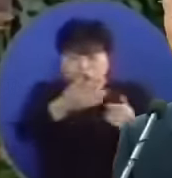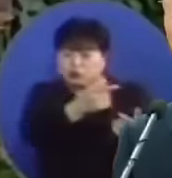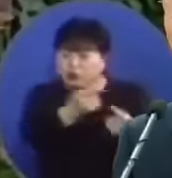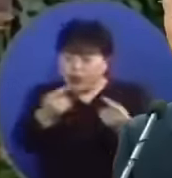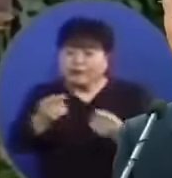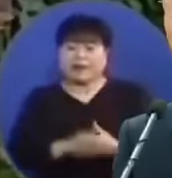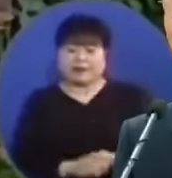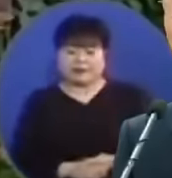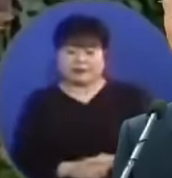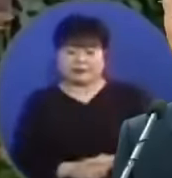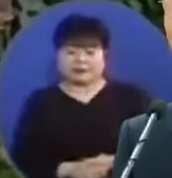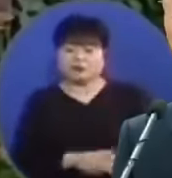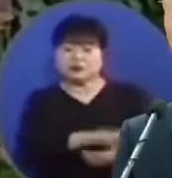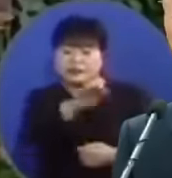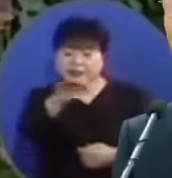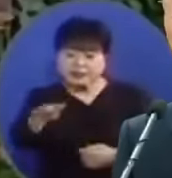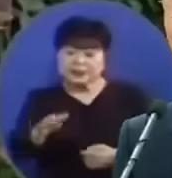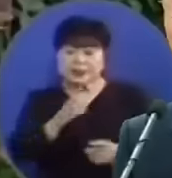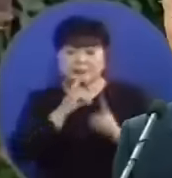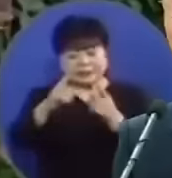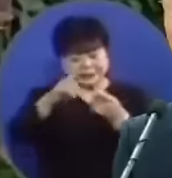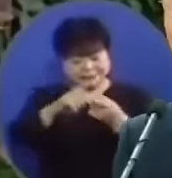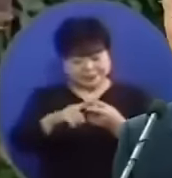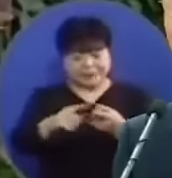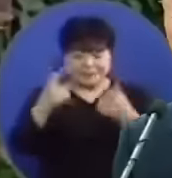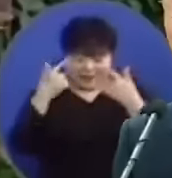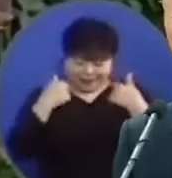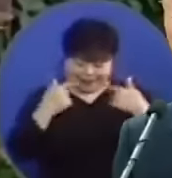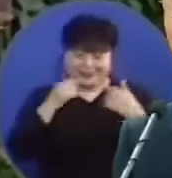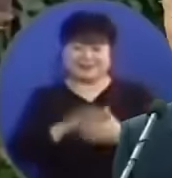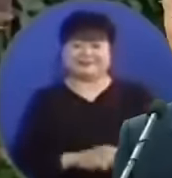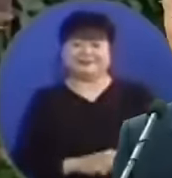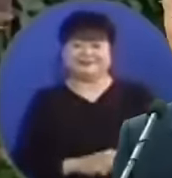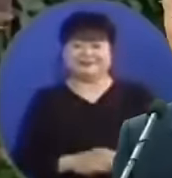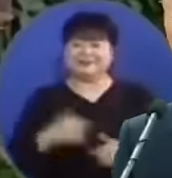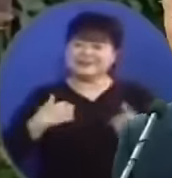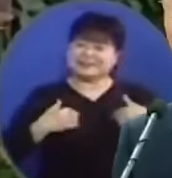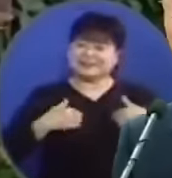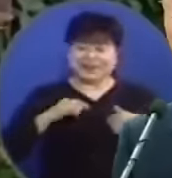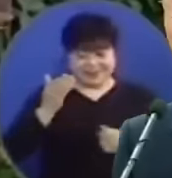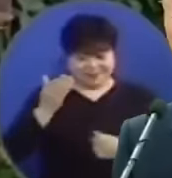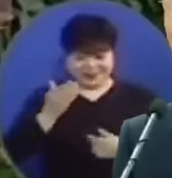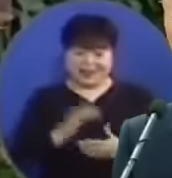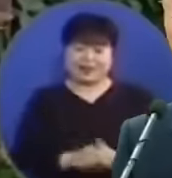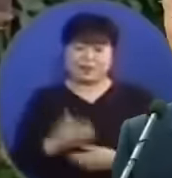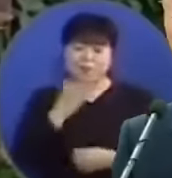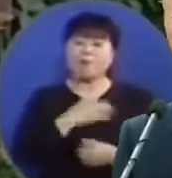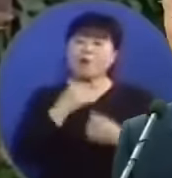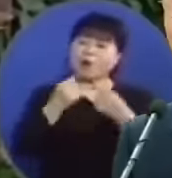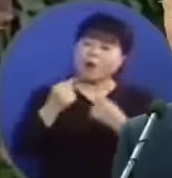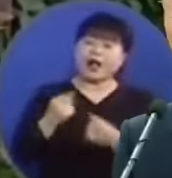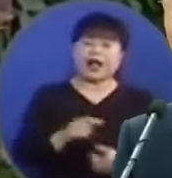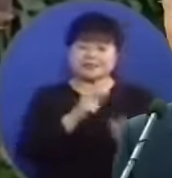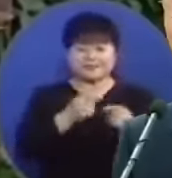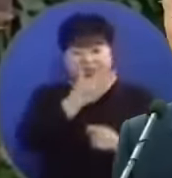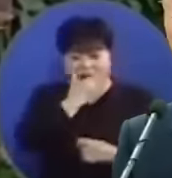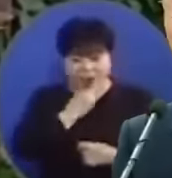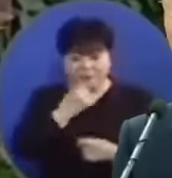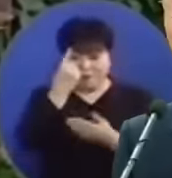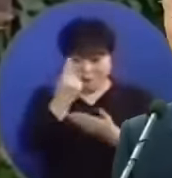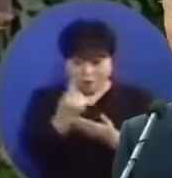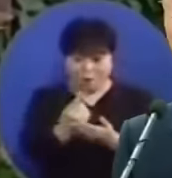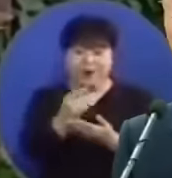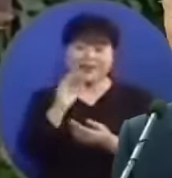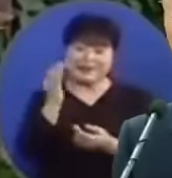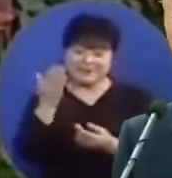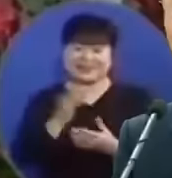있습니다. 우리는 말씀대로 항상 기뻐해야만 심신의 건강과 생활의 행복을 누릴